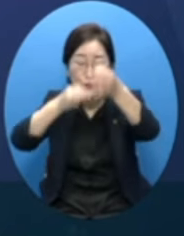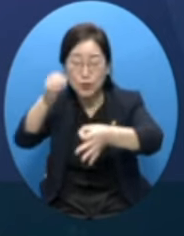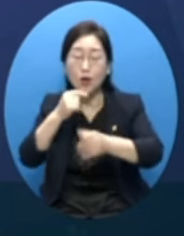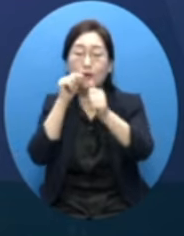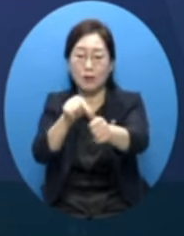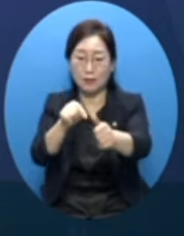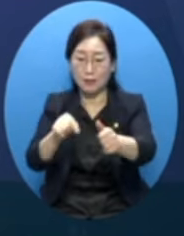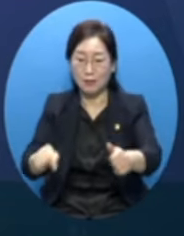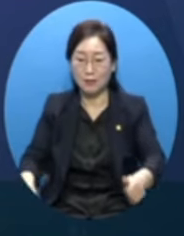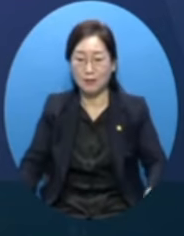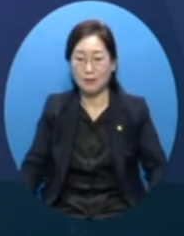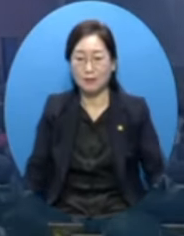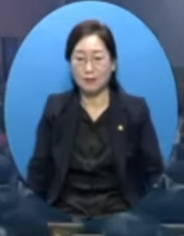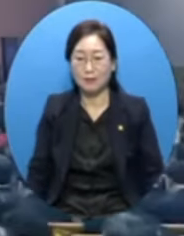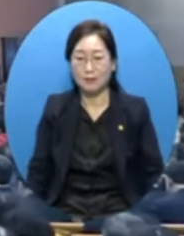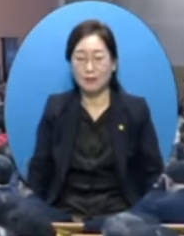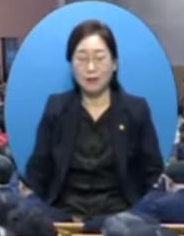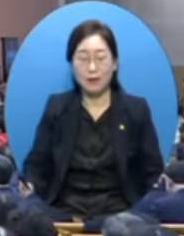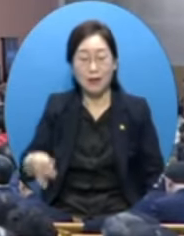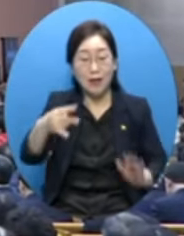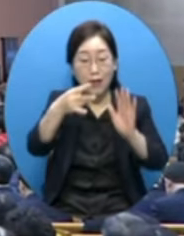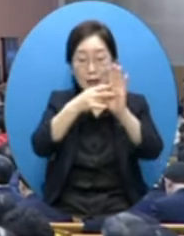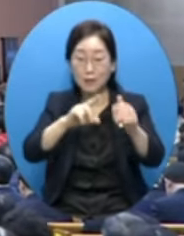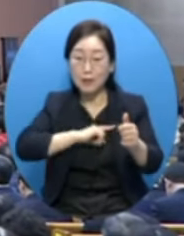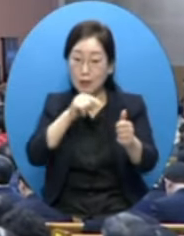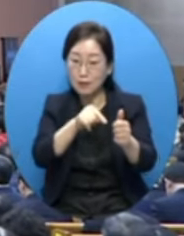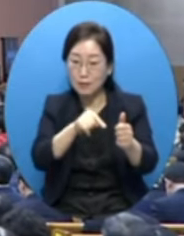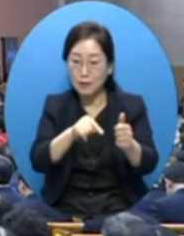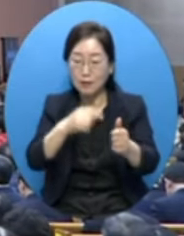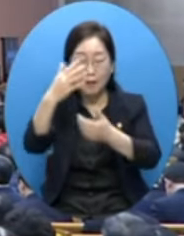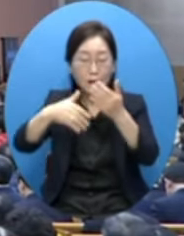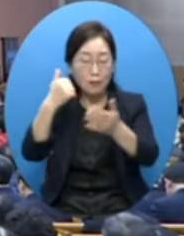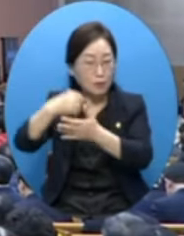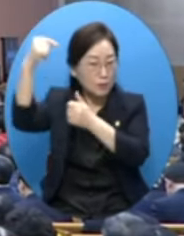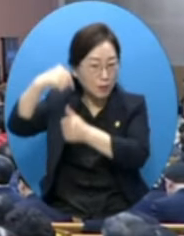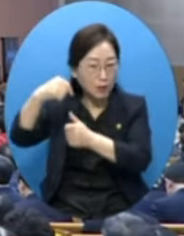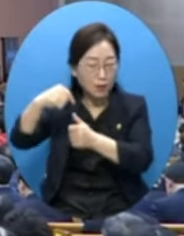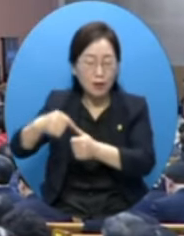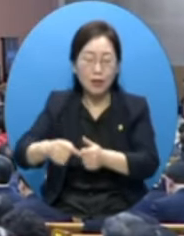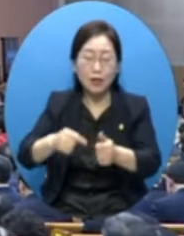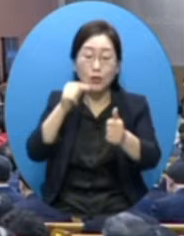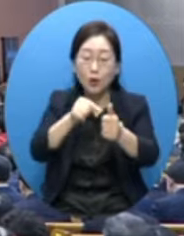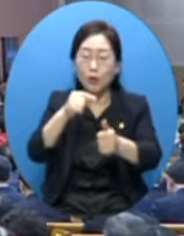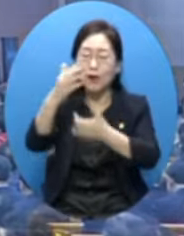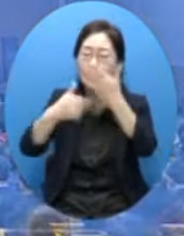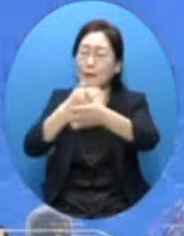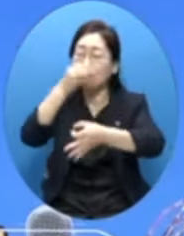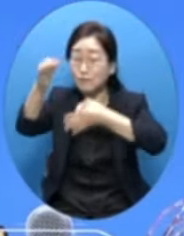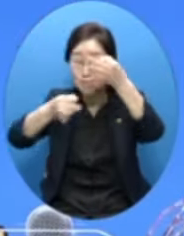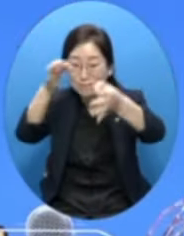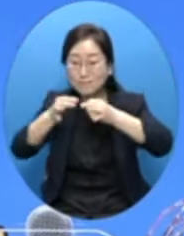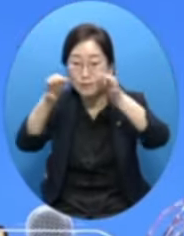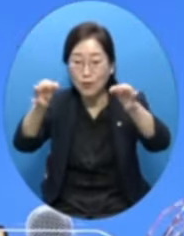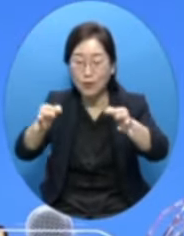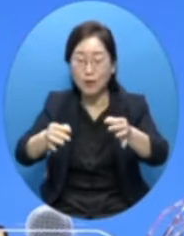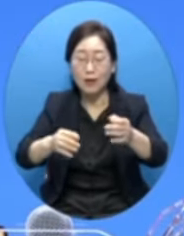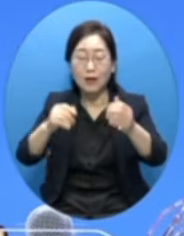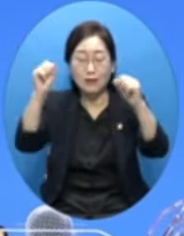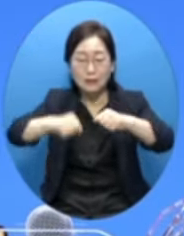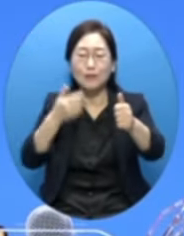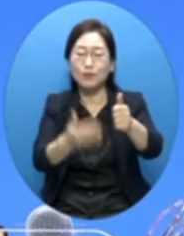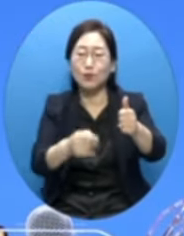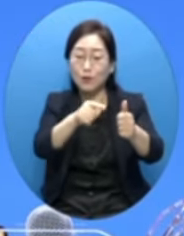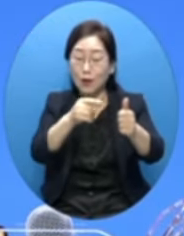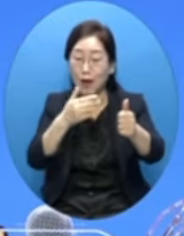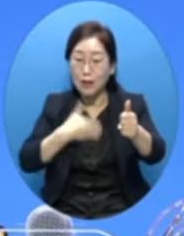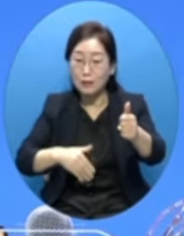부르짖으라. 예레미야가 감옥에서 하나님께 들은 음성입니다. 너는 내게 부르짖으라, 내가 내게 응답하였고 내가